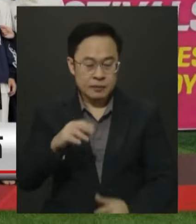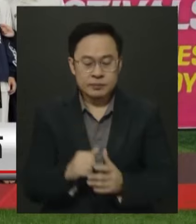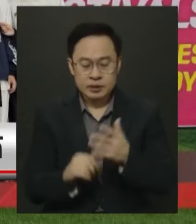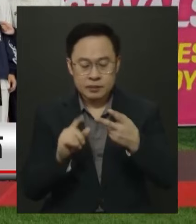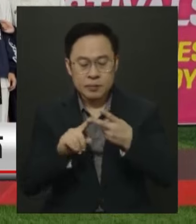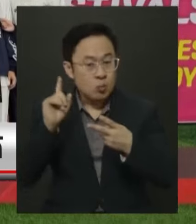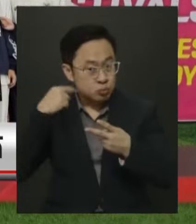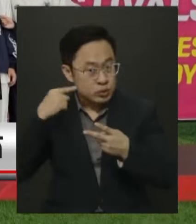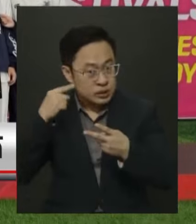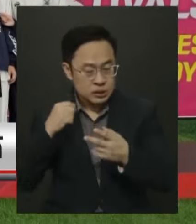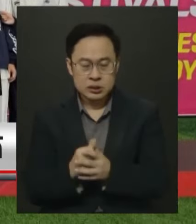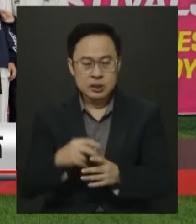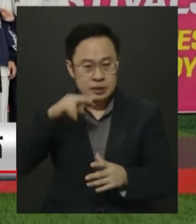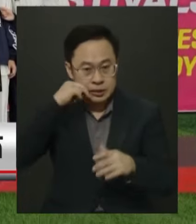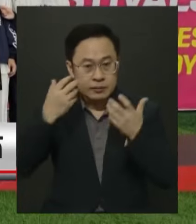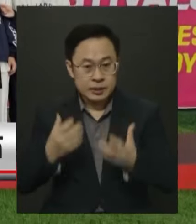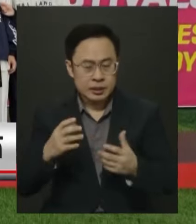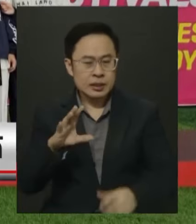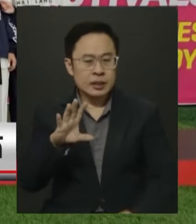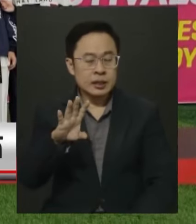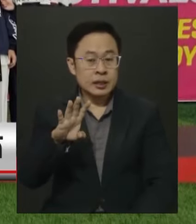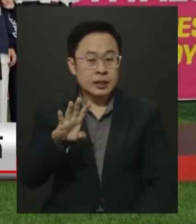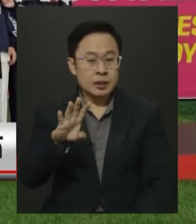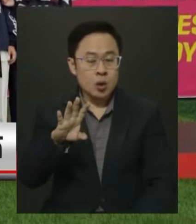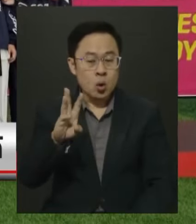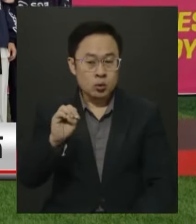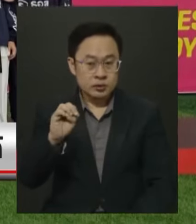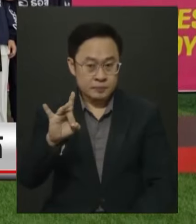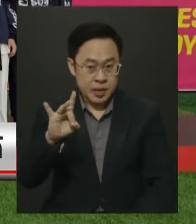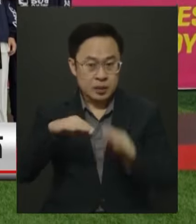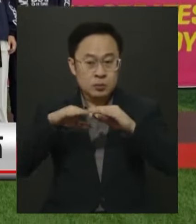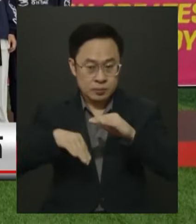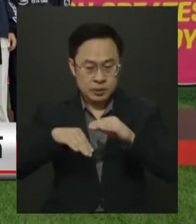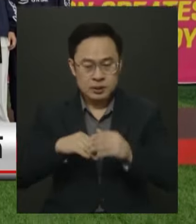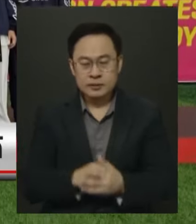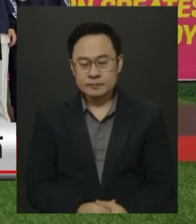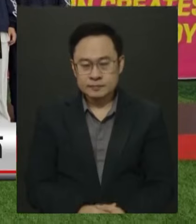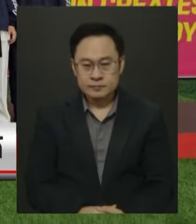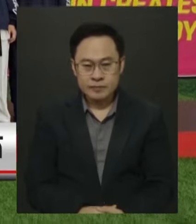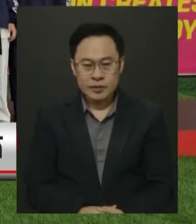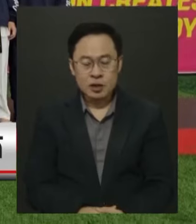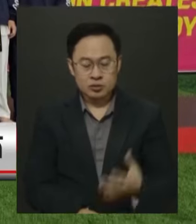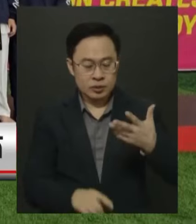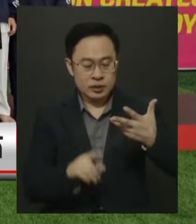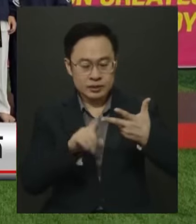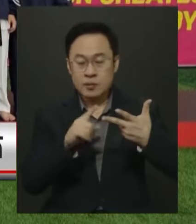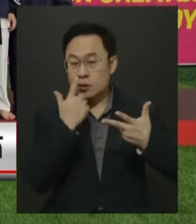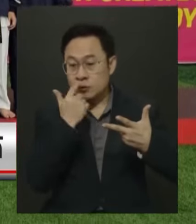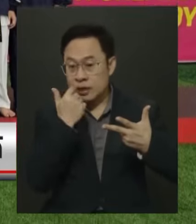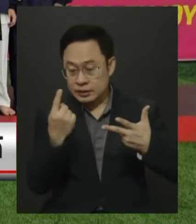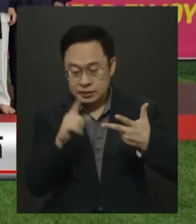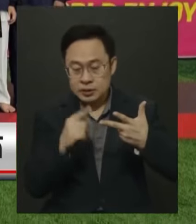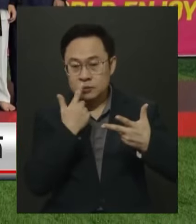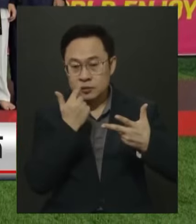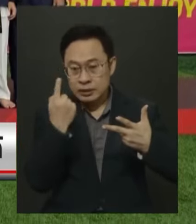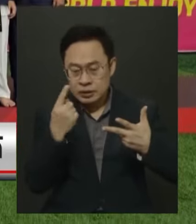าวเพชรดาศรีจันทึกรุ่นน้ำหนักไม่เกิน68กิโลกรัมค่ะขณะที่อีก1เหรียญทองแดงนะคะมา